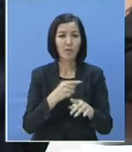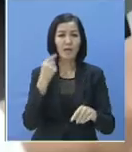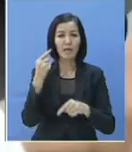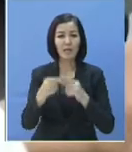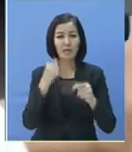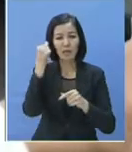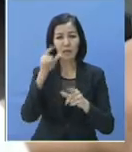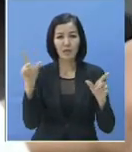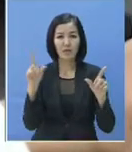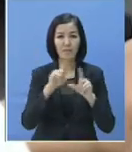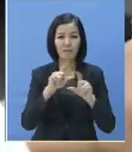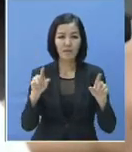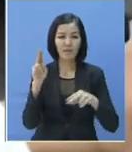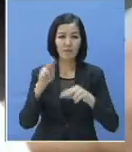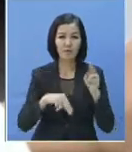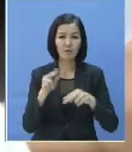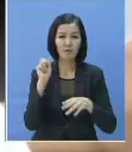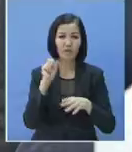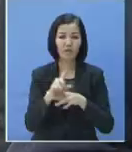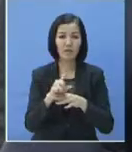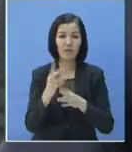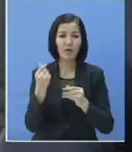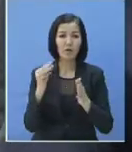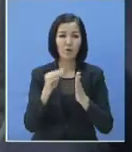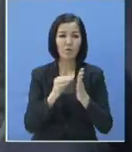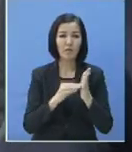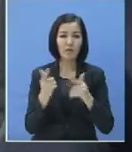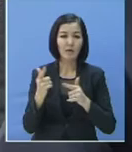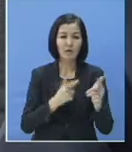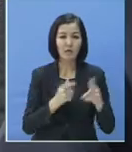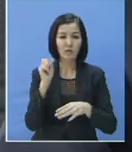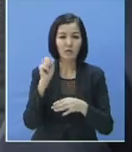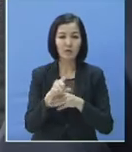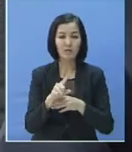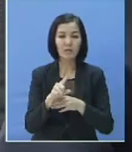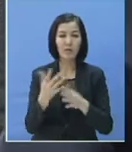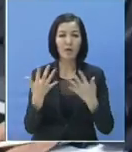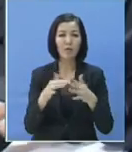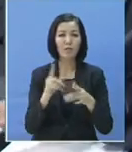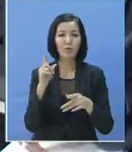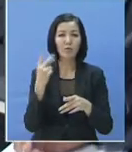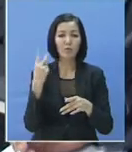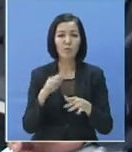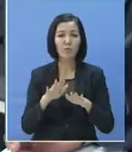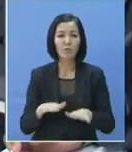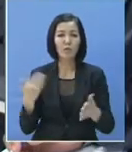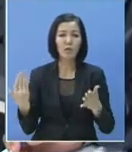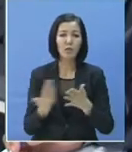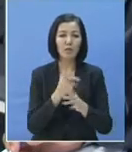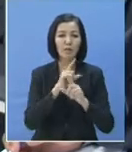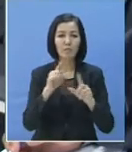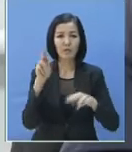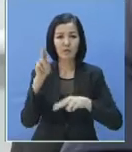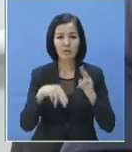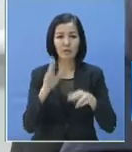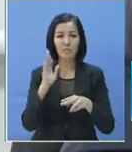жылы бастаңдар деді. Жобалық сметалық құжатын әзірлеп, қаражатты қарастыру жағын айтты. Елді мекенге 120 орындық жаңа мектеп